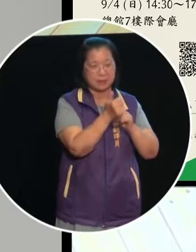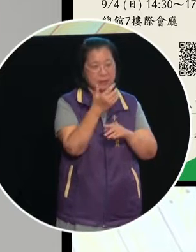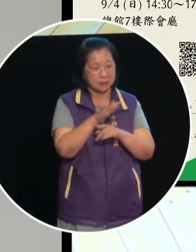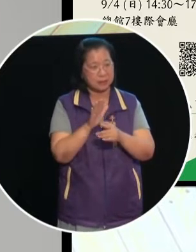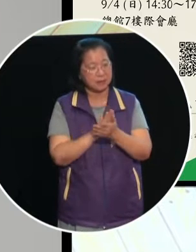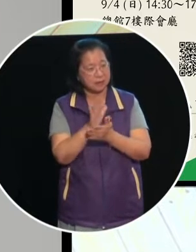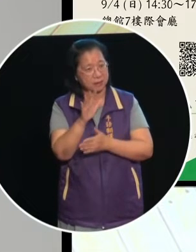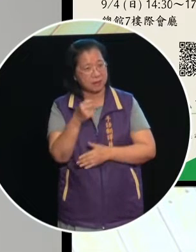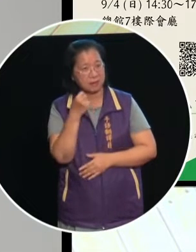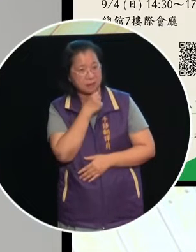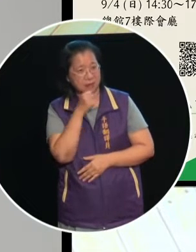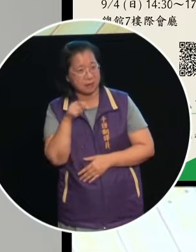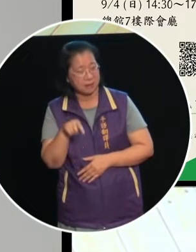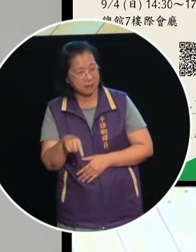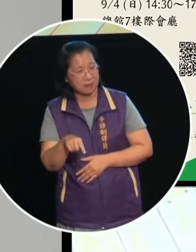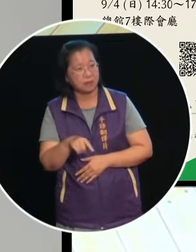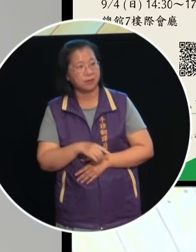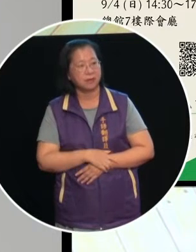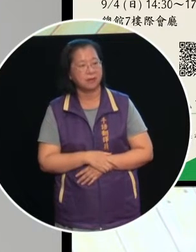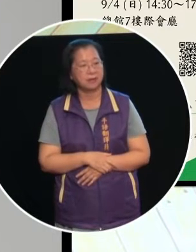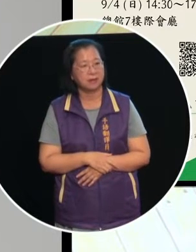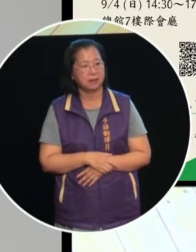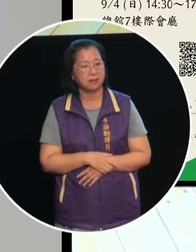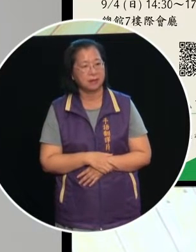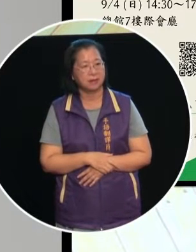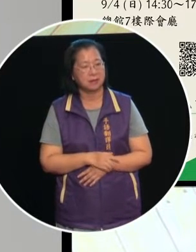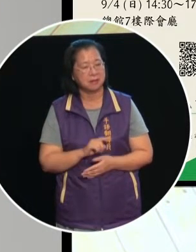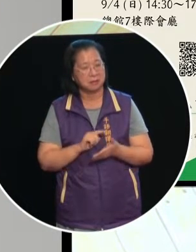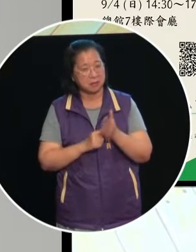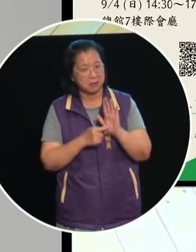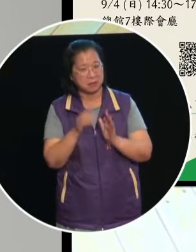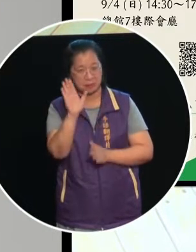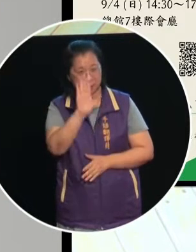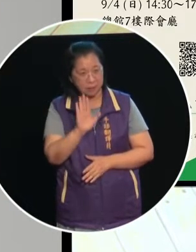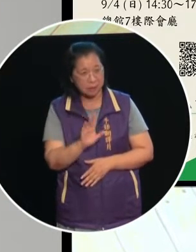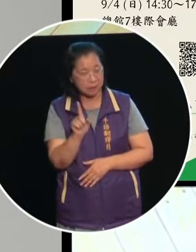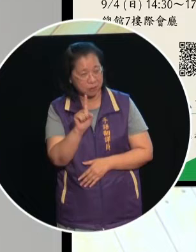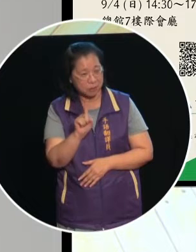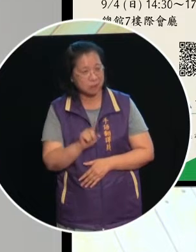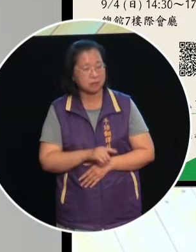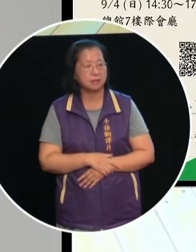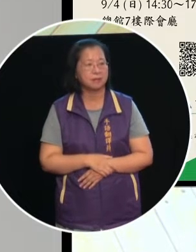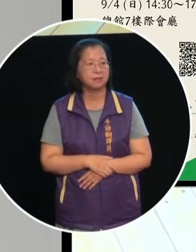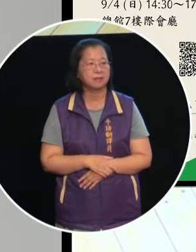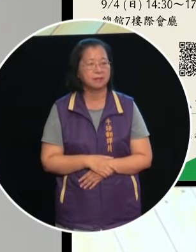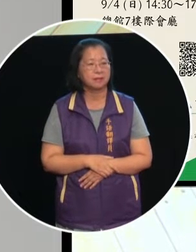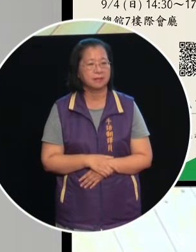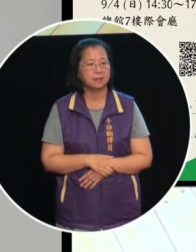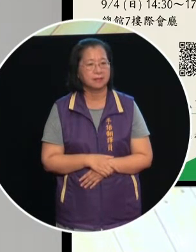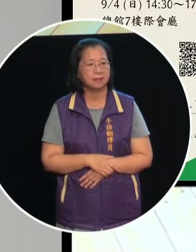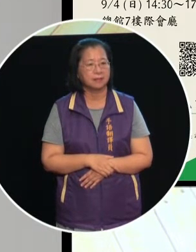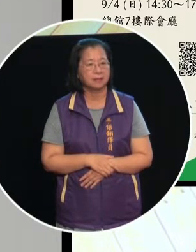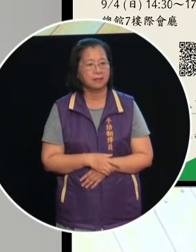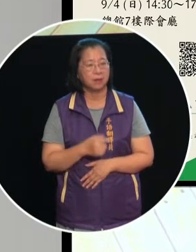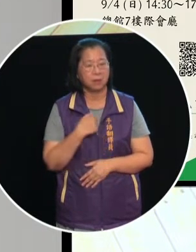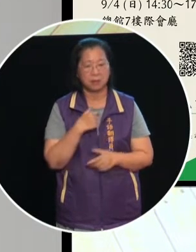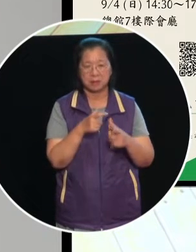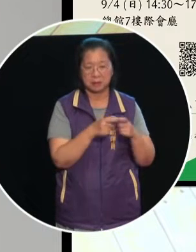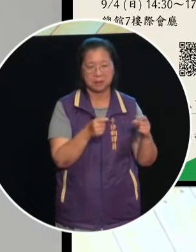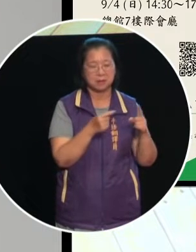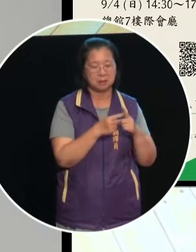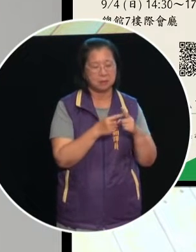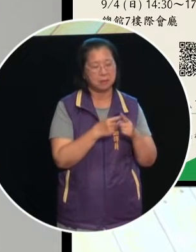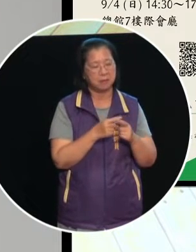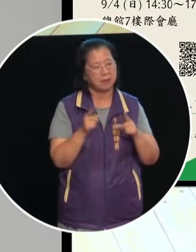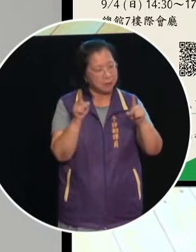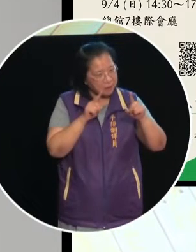湾社会对这件事情的表现的态度，同情，我们日本人非常的感